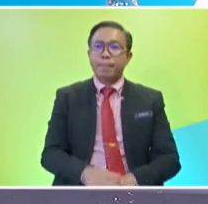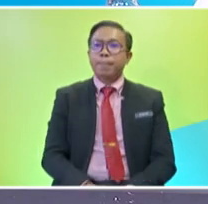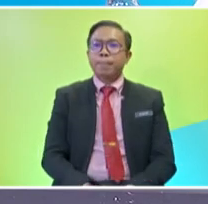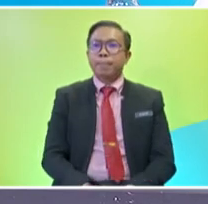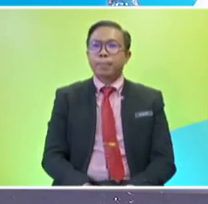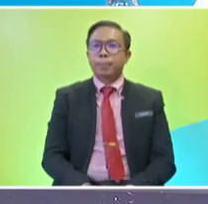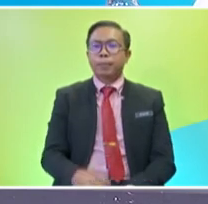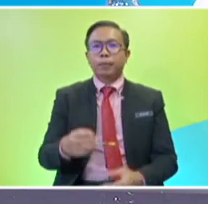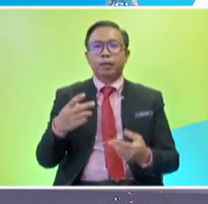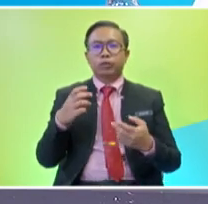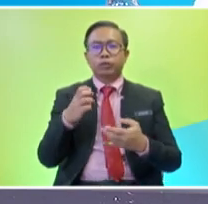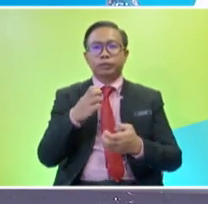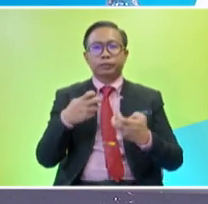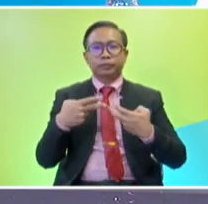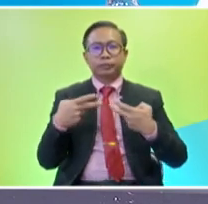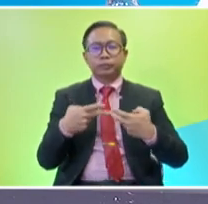tenaga jelek